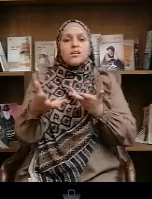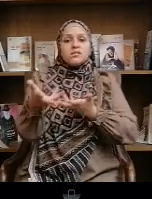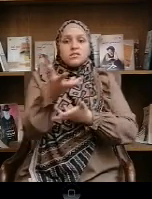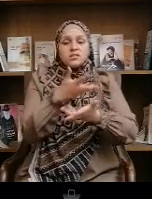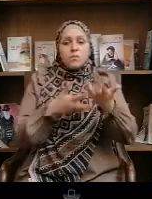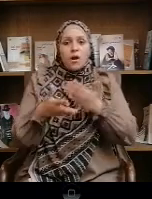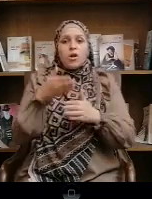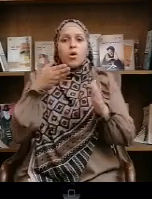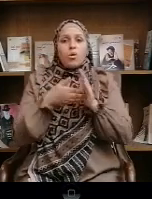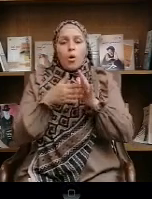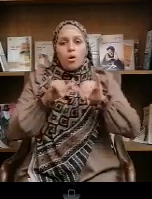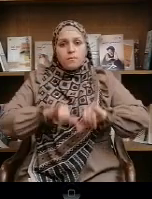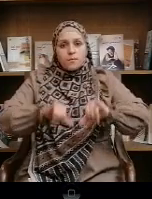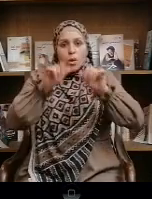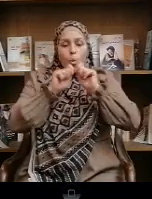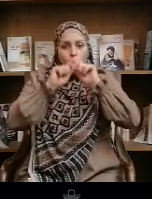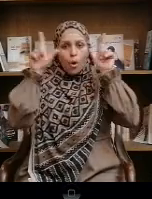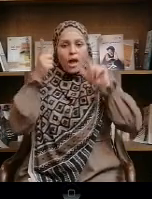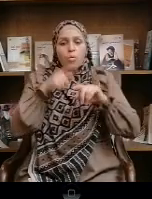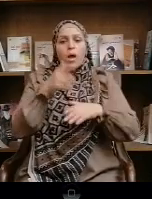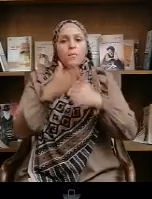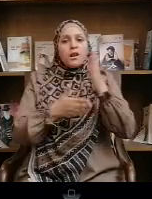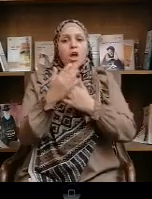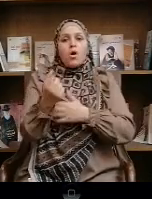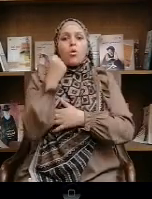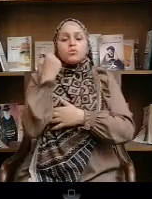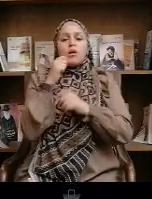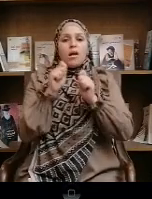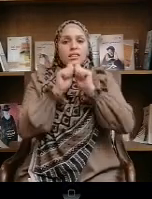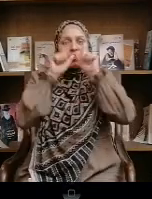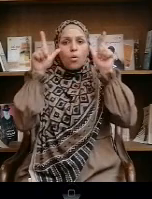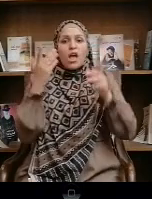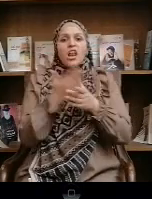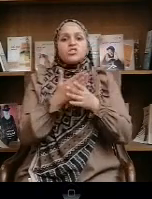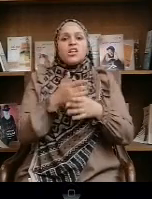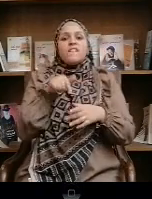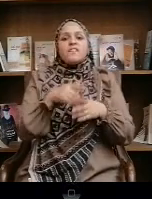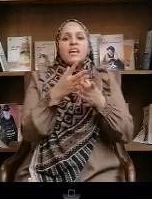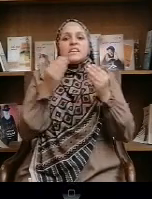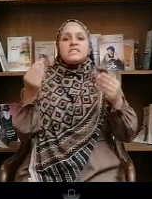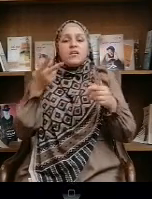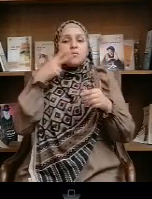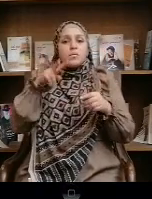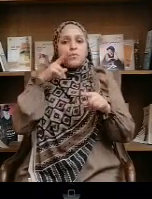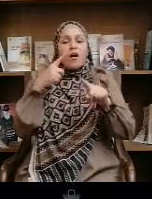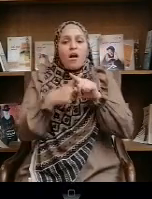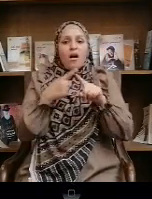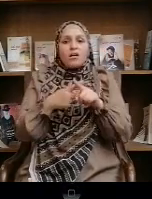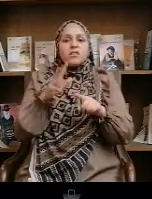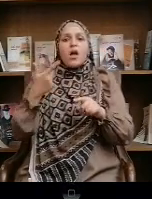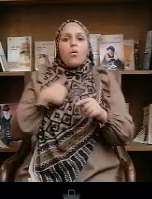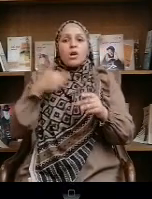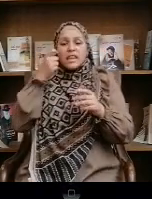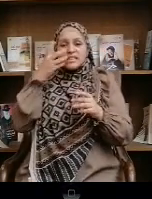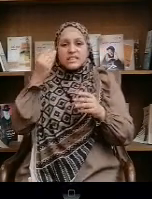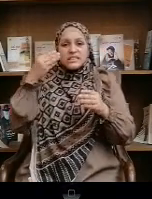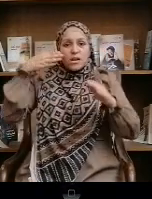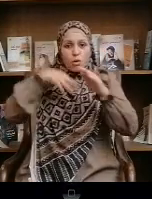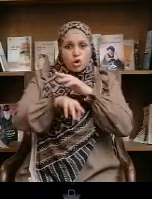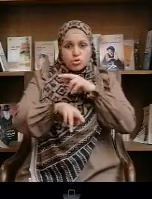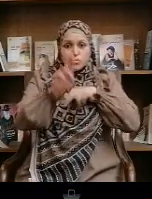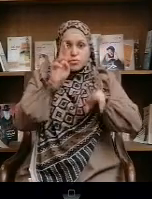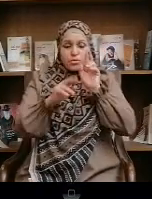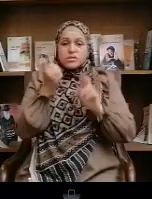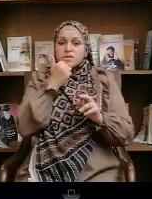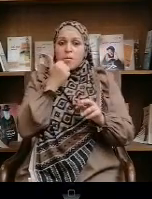الاستثمار في بناء الوعي وبناء القدرات والتوعيه لان اغلب الاخطاء والتعرض للقرصنه